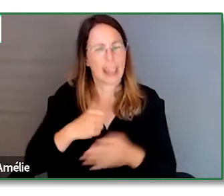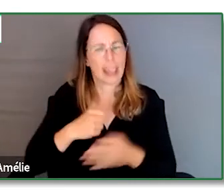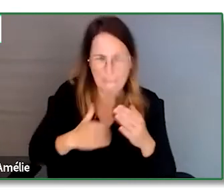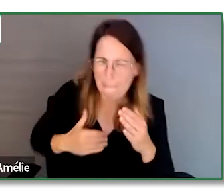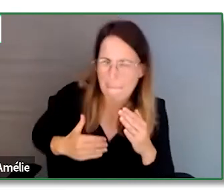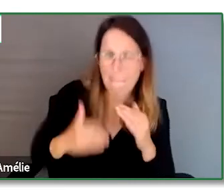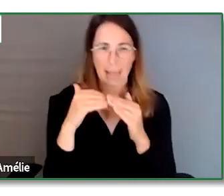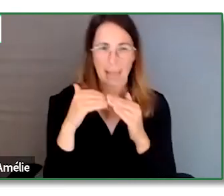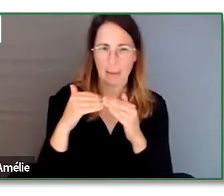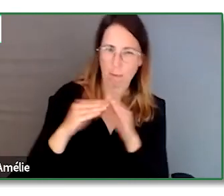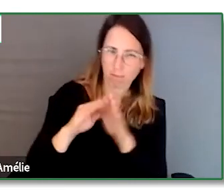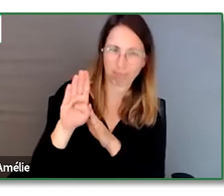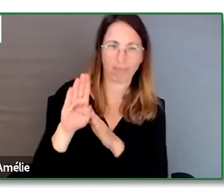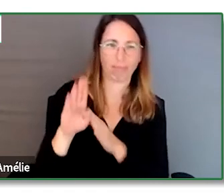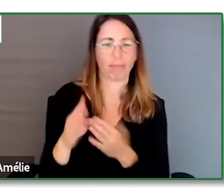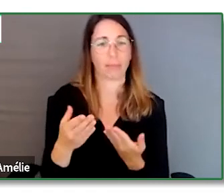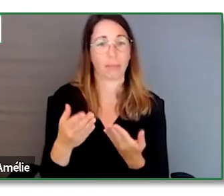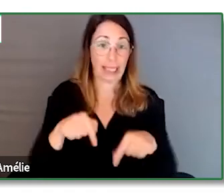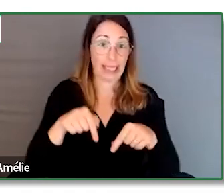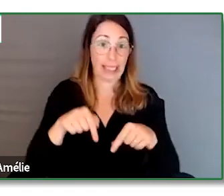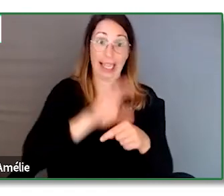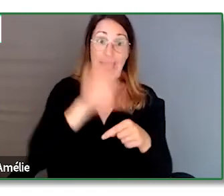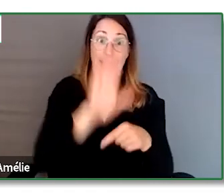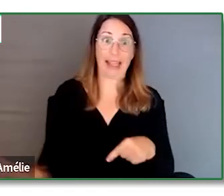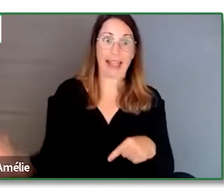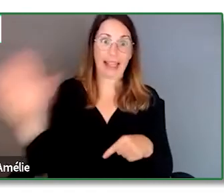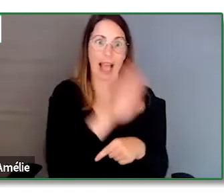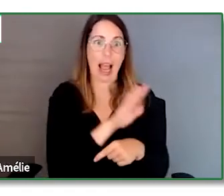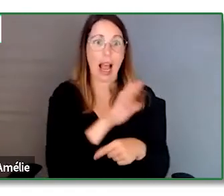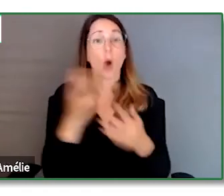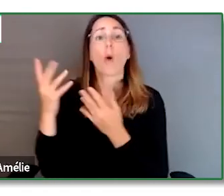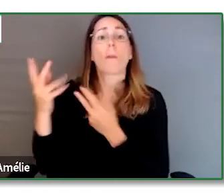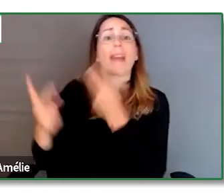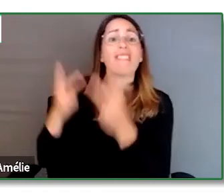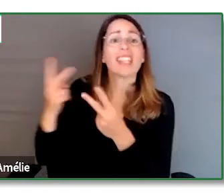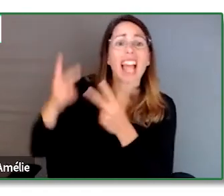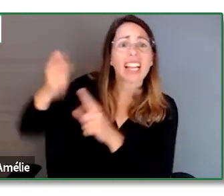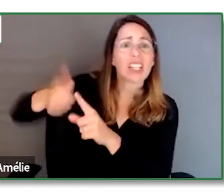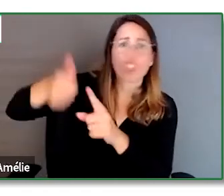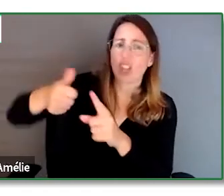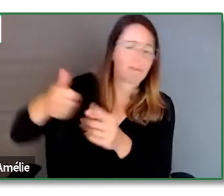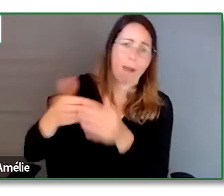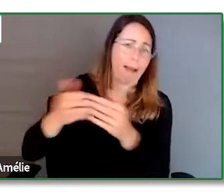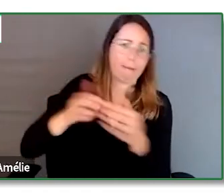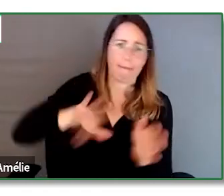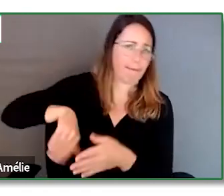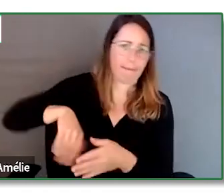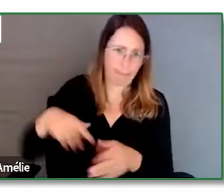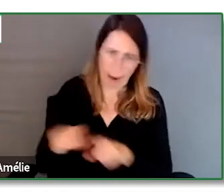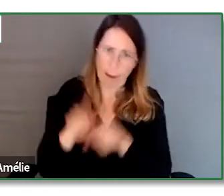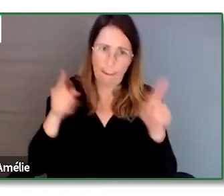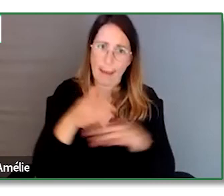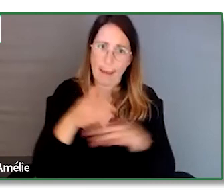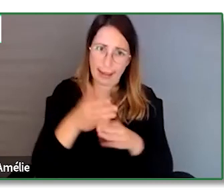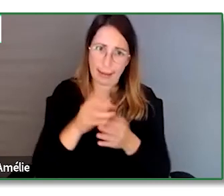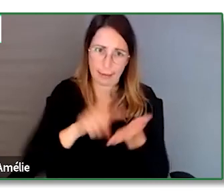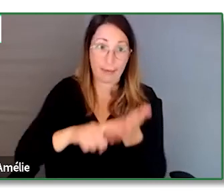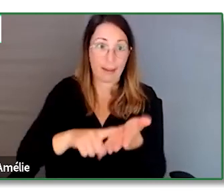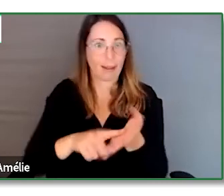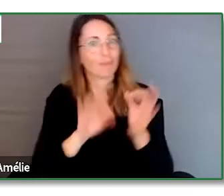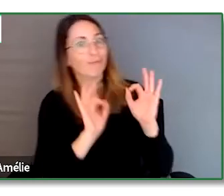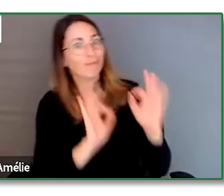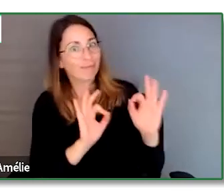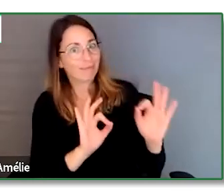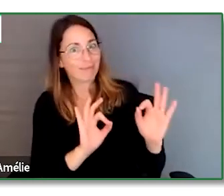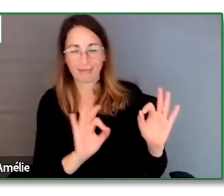ne sera pas forcément en fonction du nombre de visiteurs par le site. C'est très bien de l'entendre. Et je sais que tout ceci prend du temps et c'est